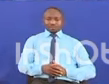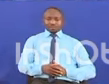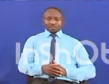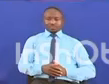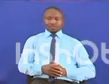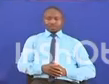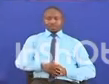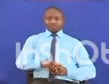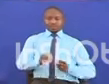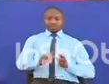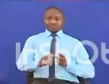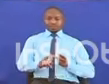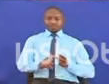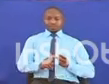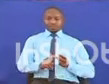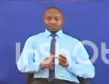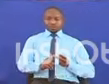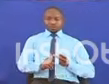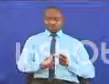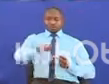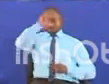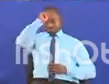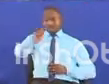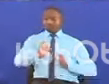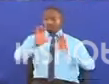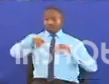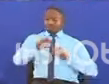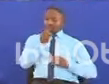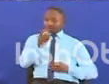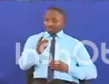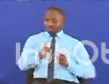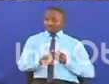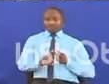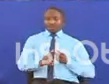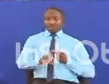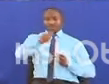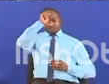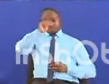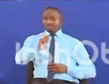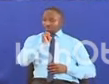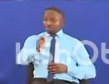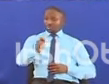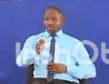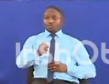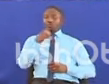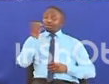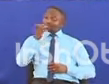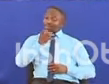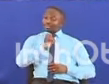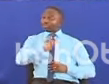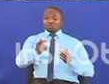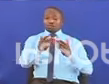Mheshimiwa Akunti Majala, unaipokea taarifa hiyo? Mheshimiwa Spika, nakushukuru. Mheshimiwa Spika, na unacheka si